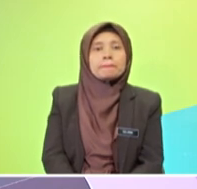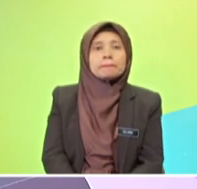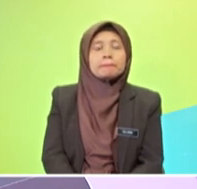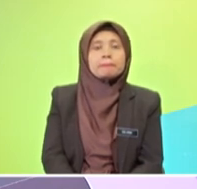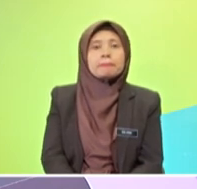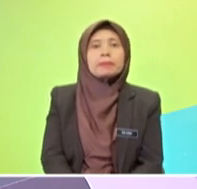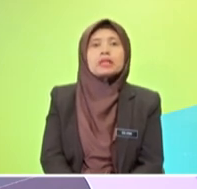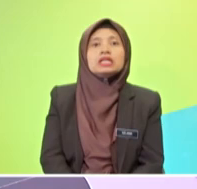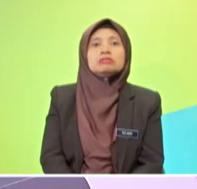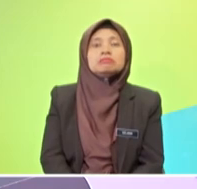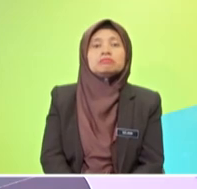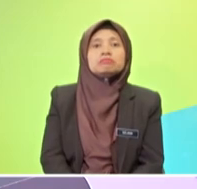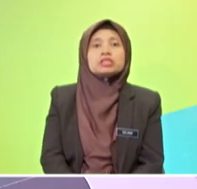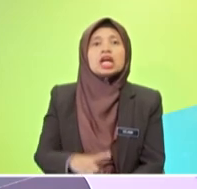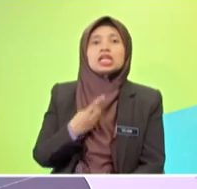pada